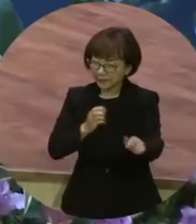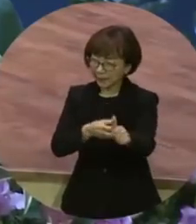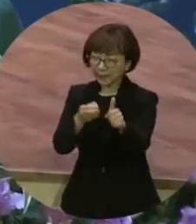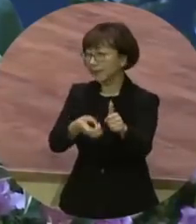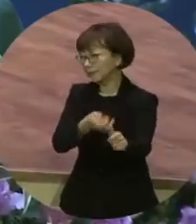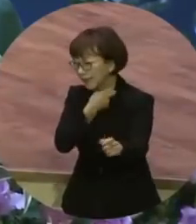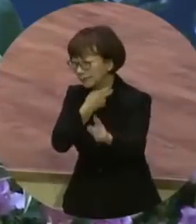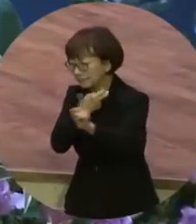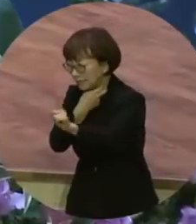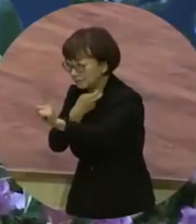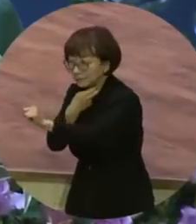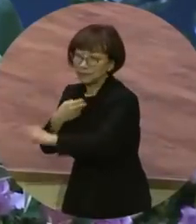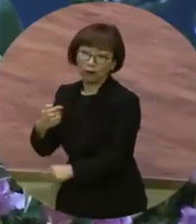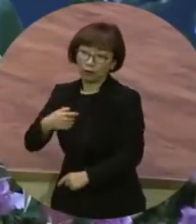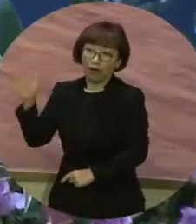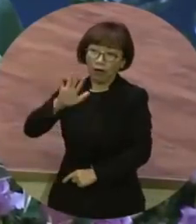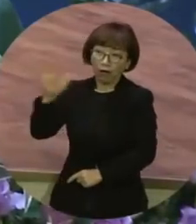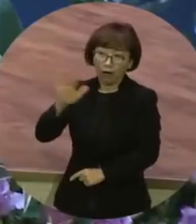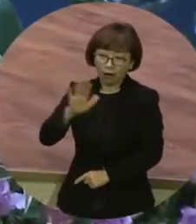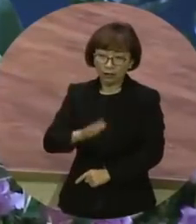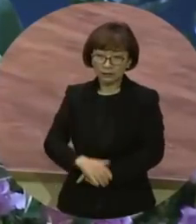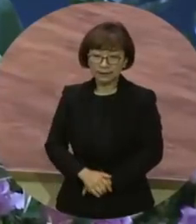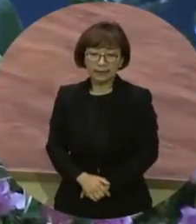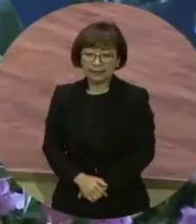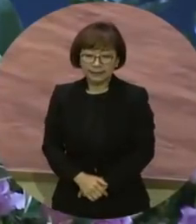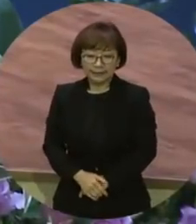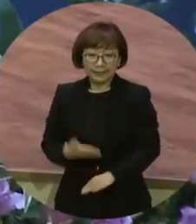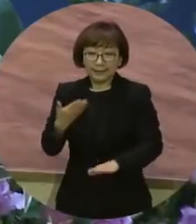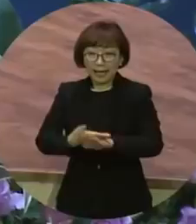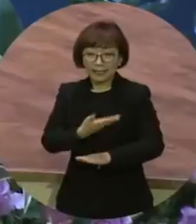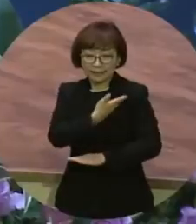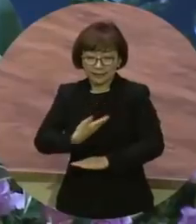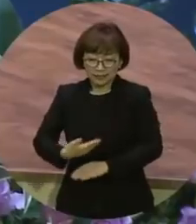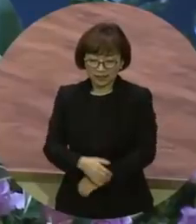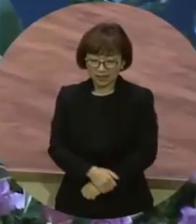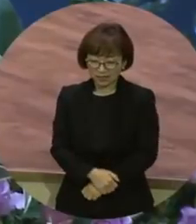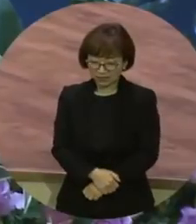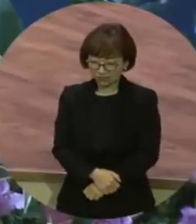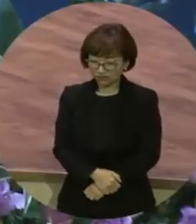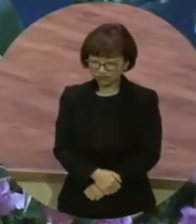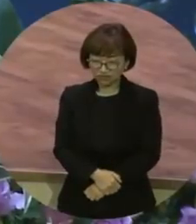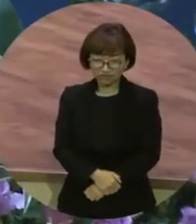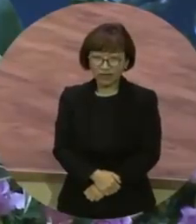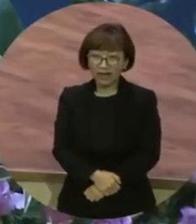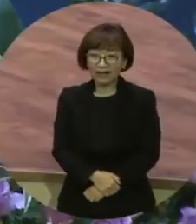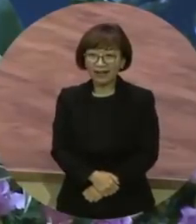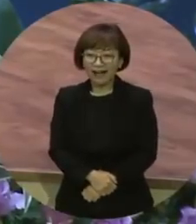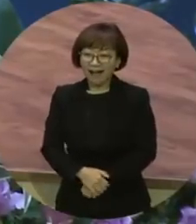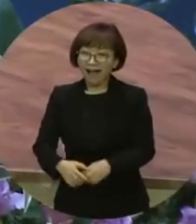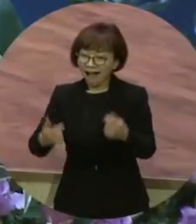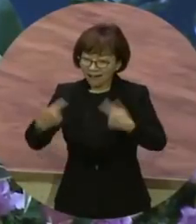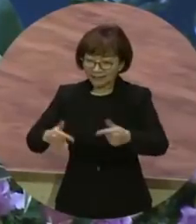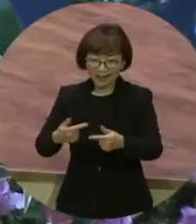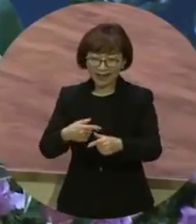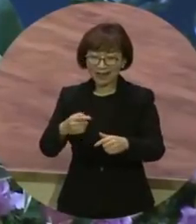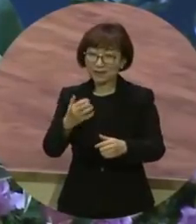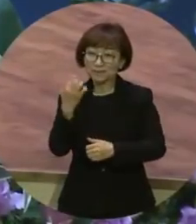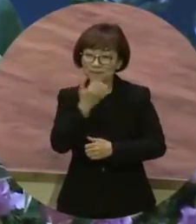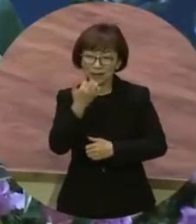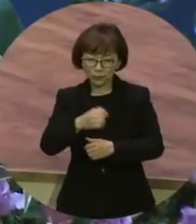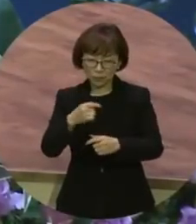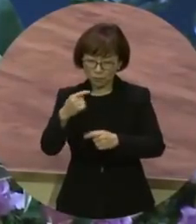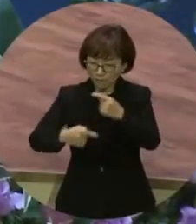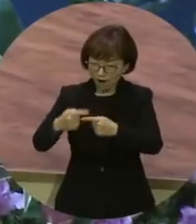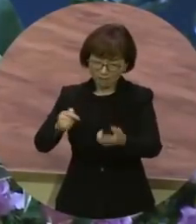그때에 제자들이 기분 나빴지만 아무 말 못했어요. 왜냐하면 베드로는 그랬습니다. 의지력, 열정, 이건 베드로를 따라올